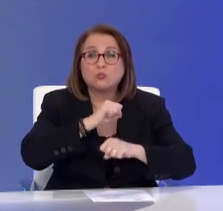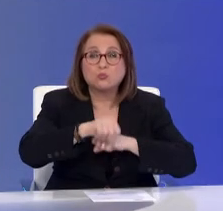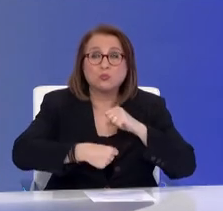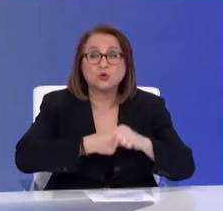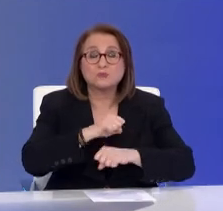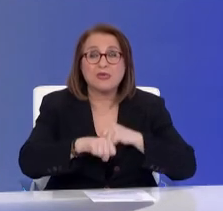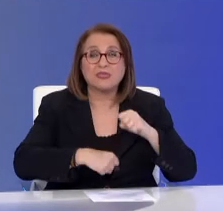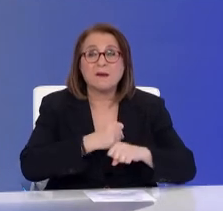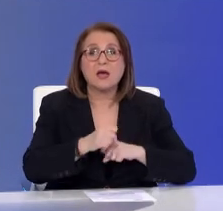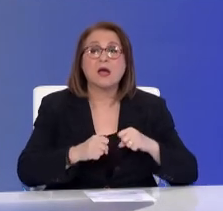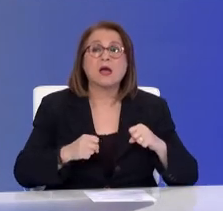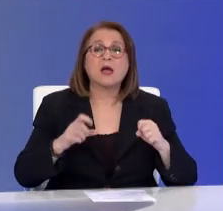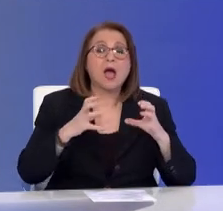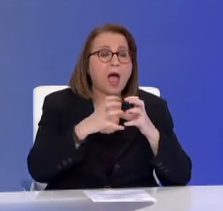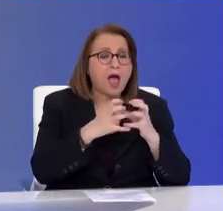απανθρακοποίησης